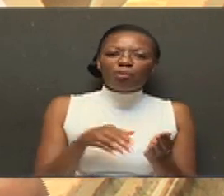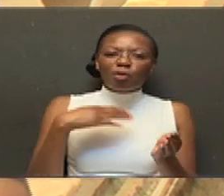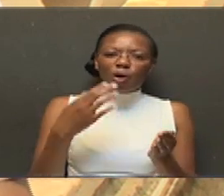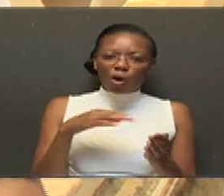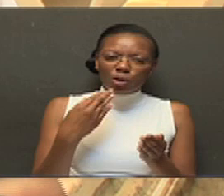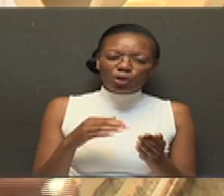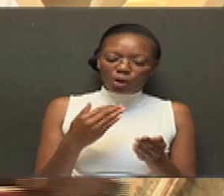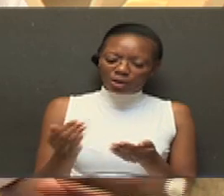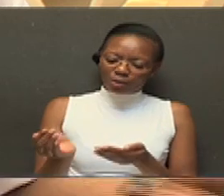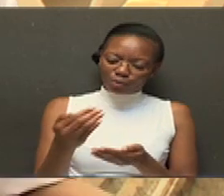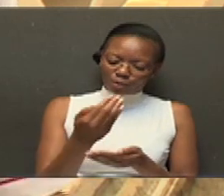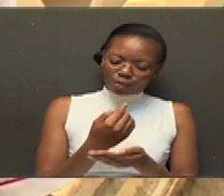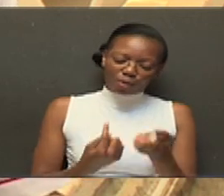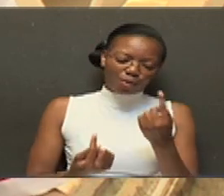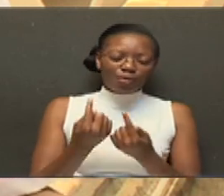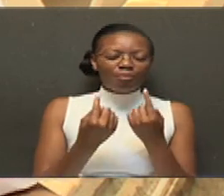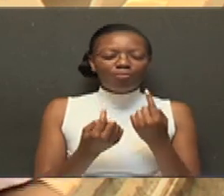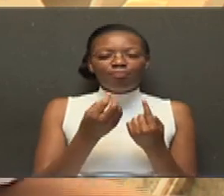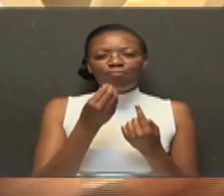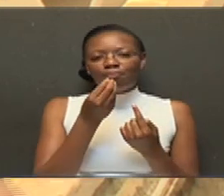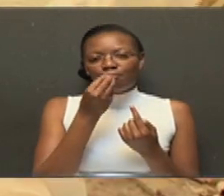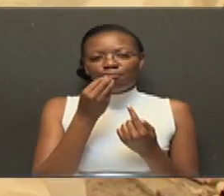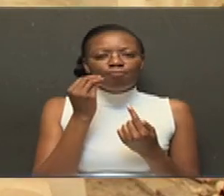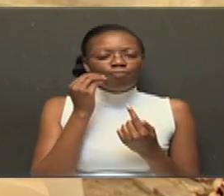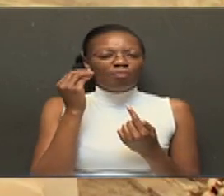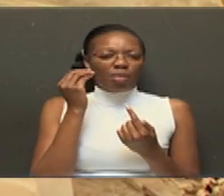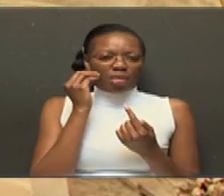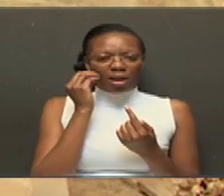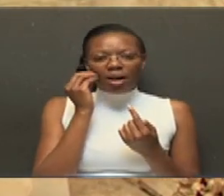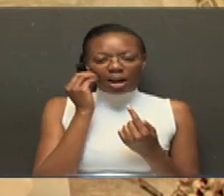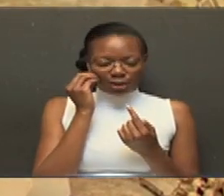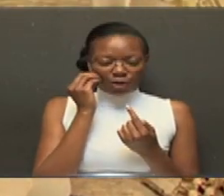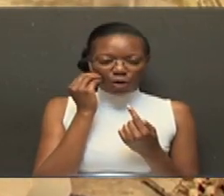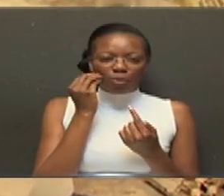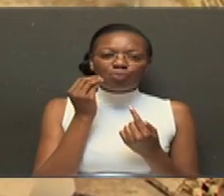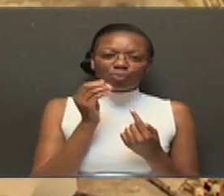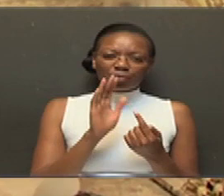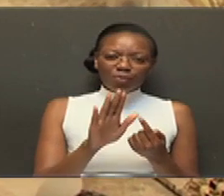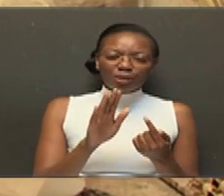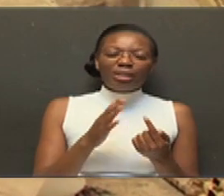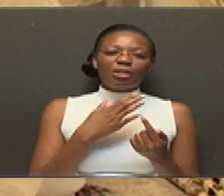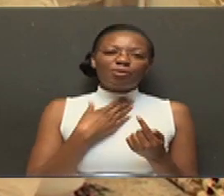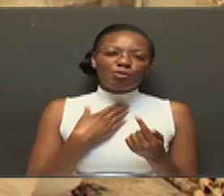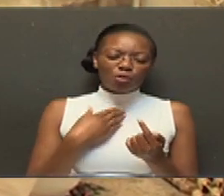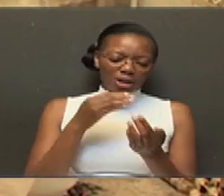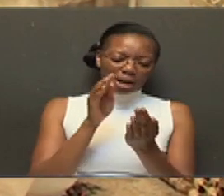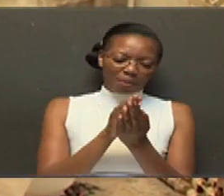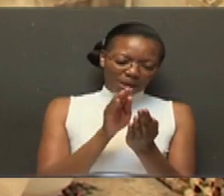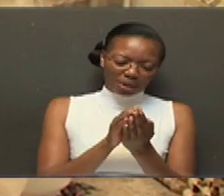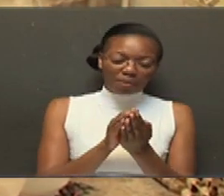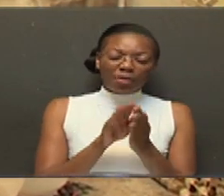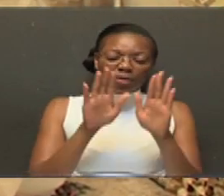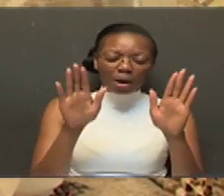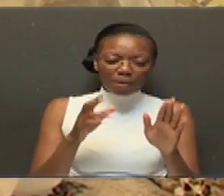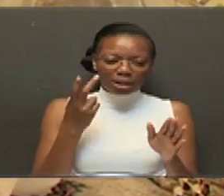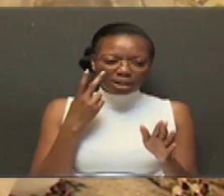ya kukula nyumbani. Yeah? Na pia tuko na vyovyote vile unavyowafuga, hakikisha kuna giza na vitu